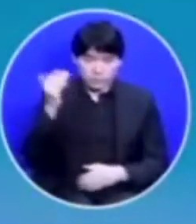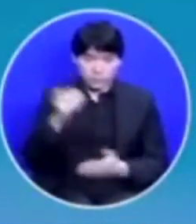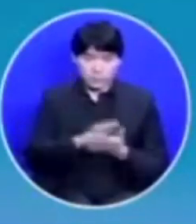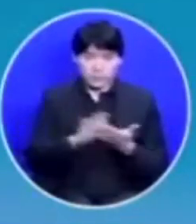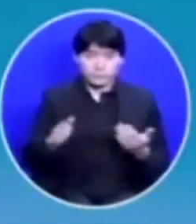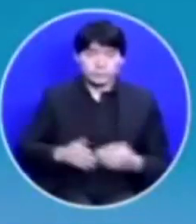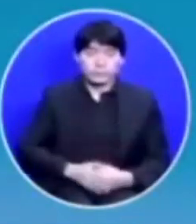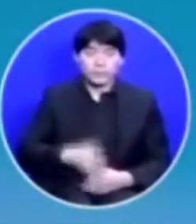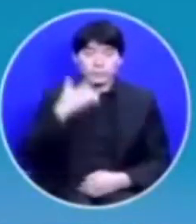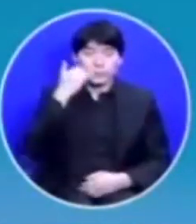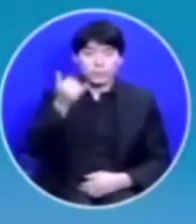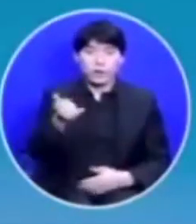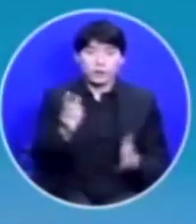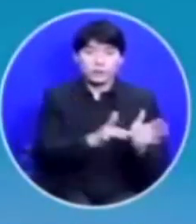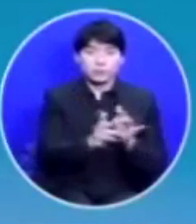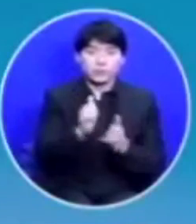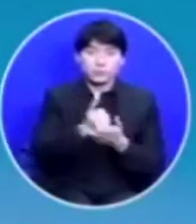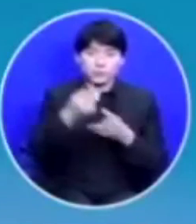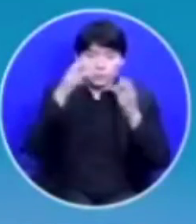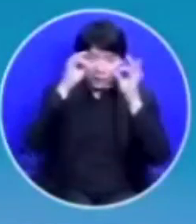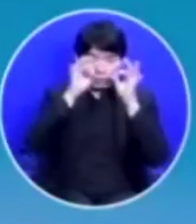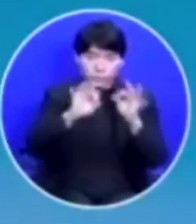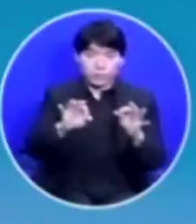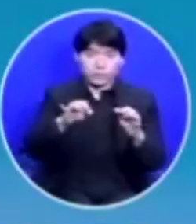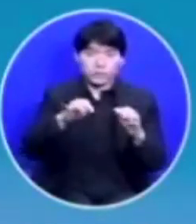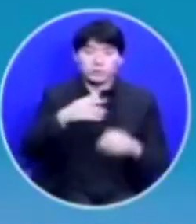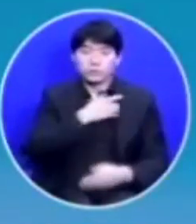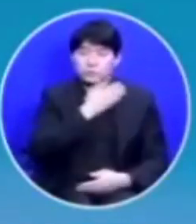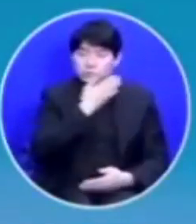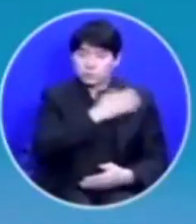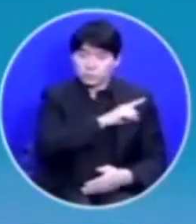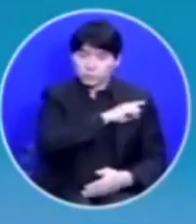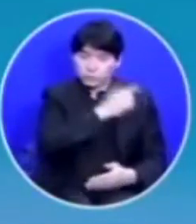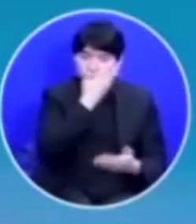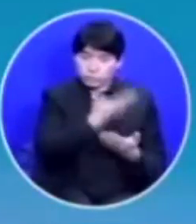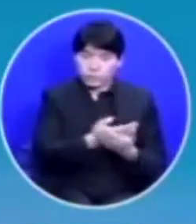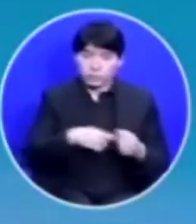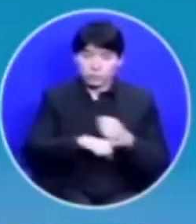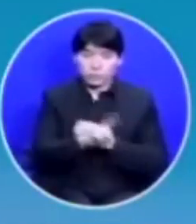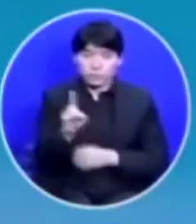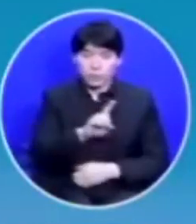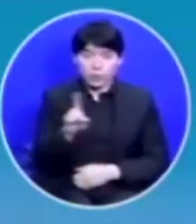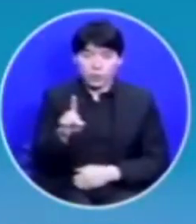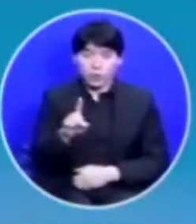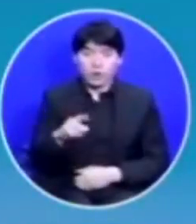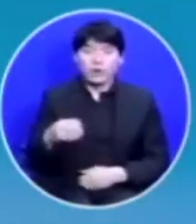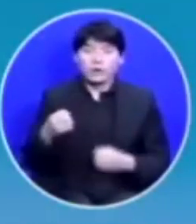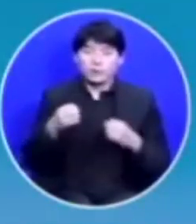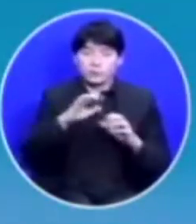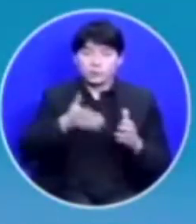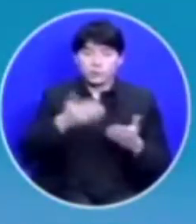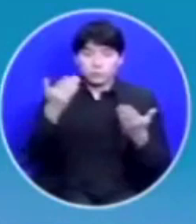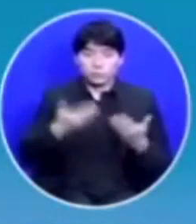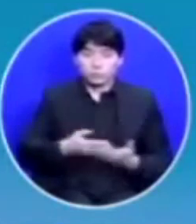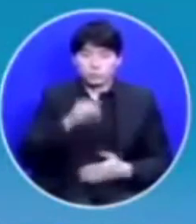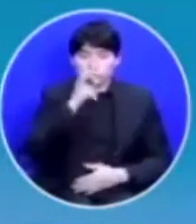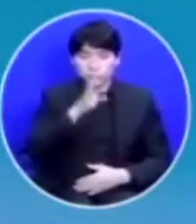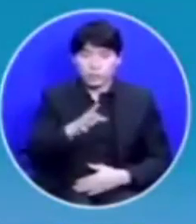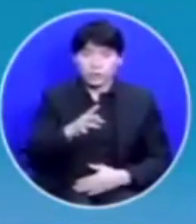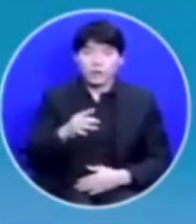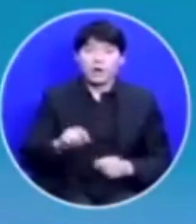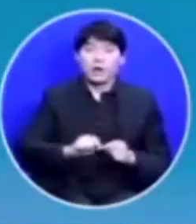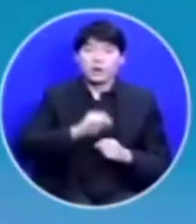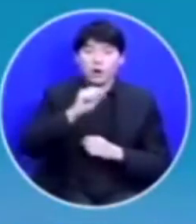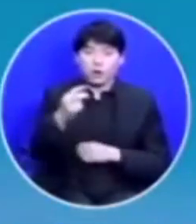부모가 예수님을 바라보아야 되는 가장 중요한 이유는 세상이 줄 수 없는 영생을 우리 자녀들에게 줄 수 있기